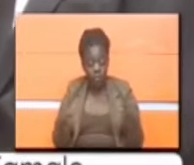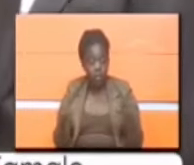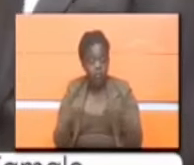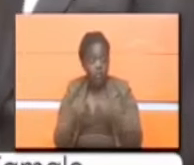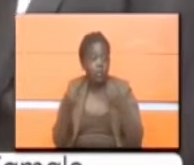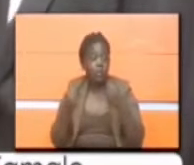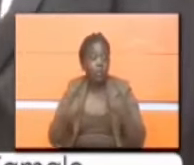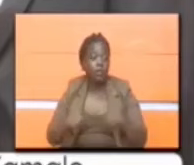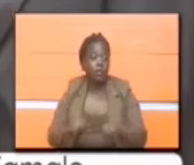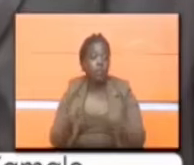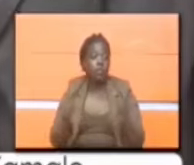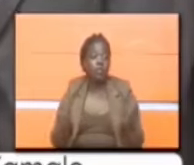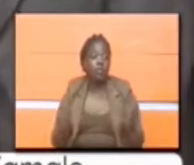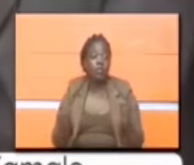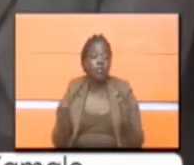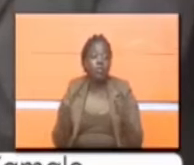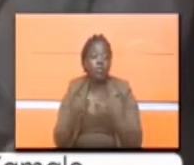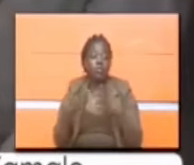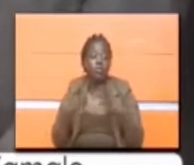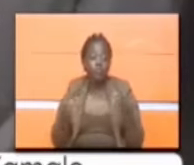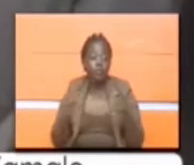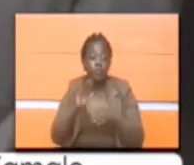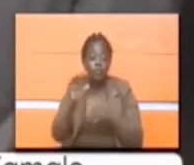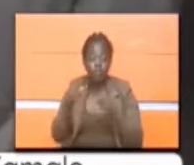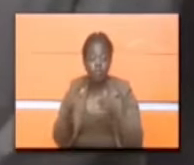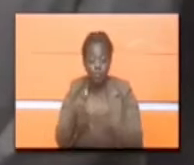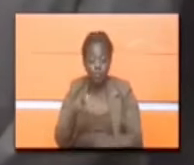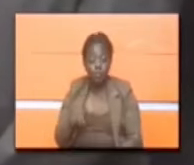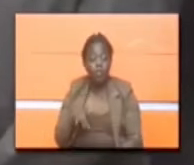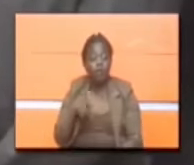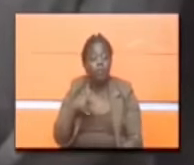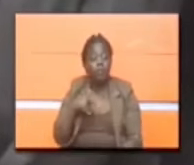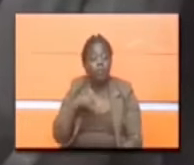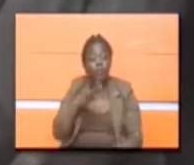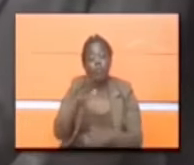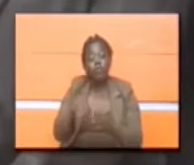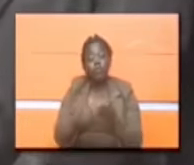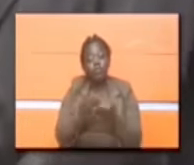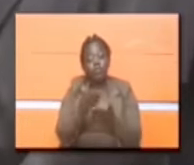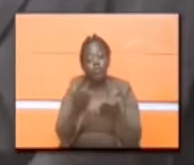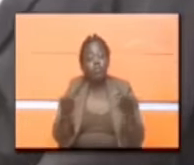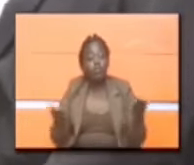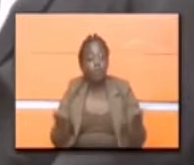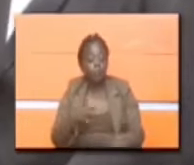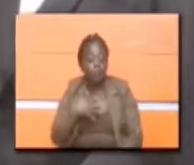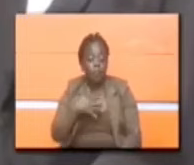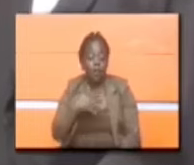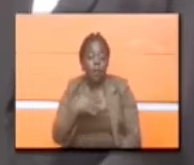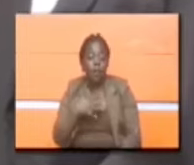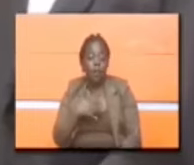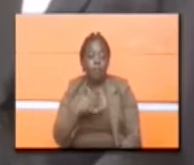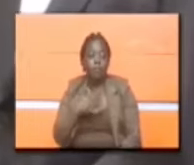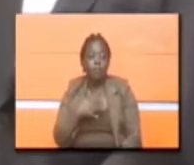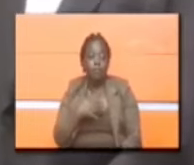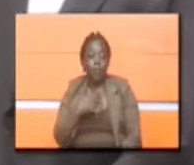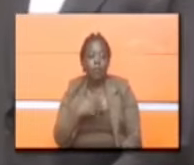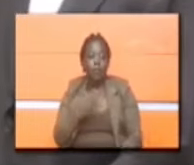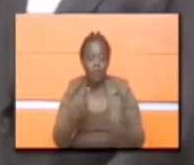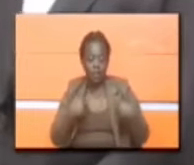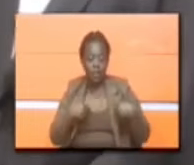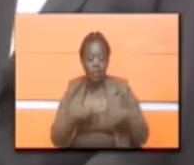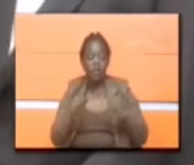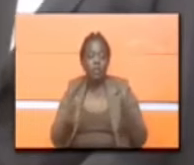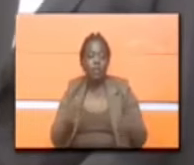akikoze tumumisinga ffenna. Mpulira mwenna abali wano, palusi yammwe, emitima gyammwe, enkuba